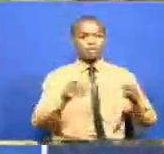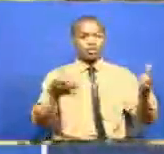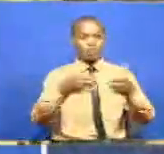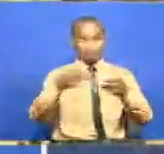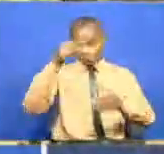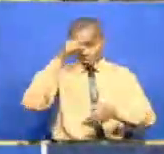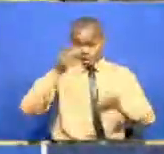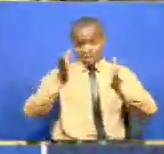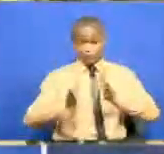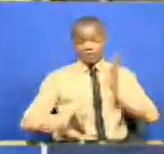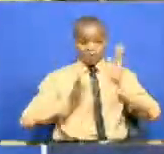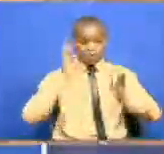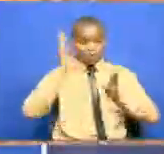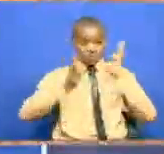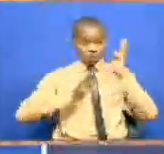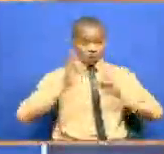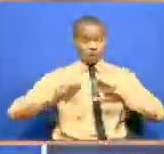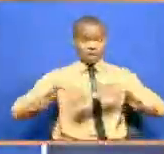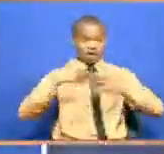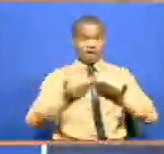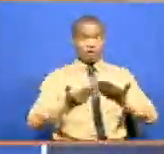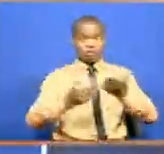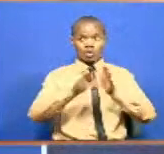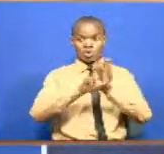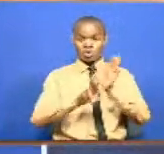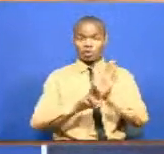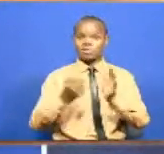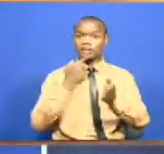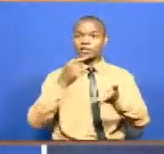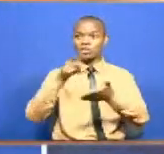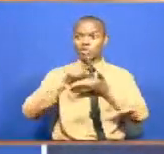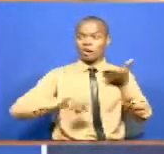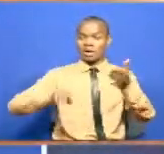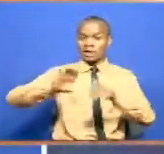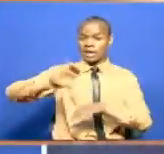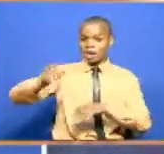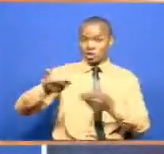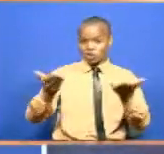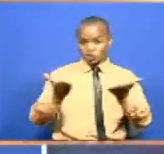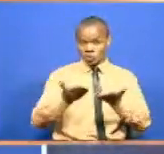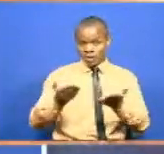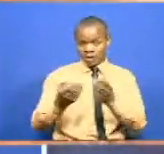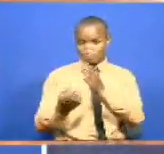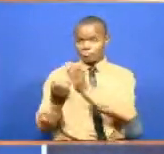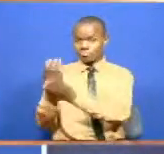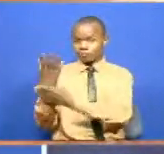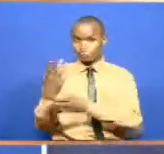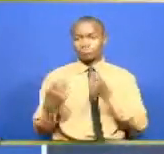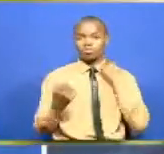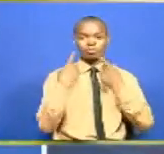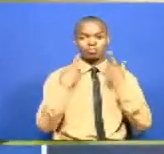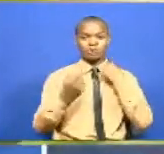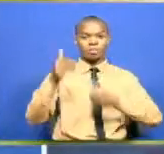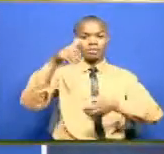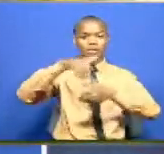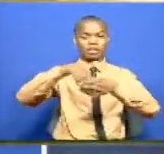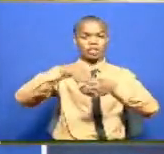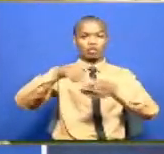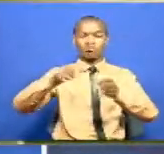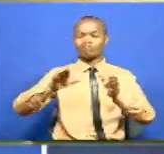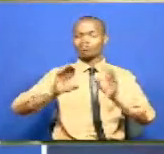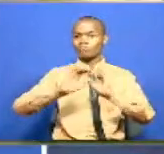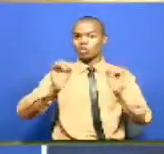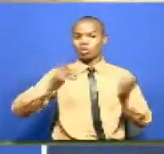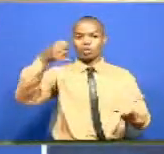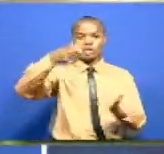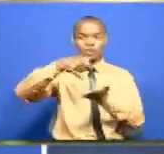limeibua wasiwasi kuhusu kanuni hizo mpya, likisema kwamba kaunti ambako kahawa inakuzwa hazikuhusishwa katika uamuzi huo.